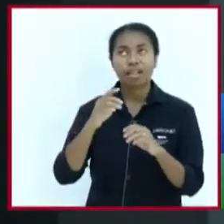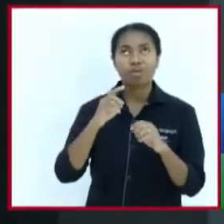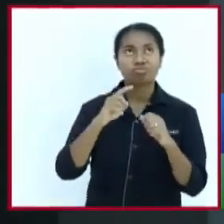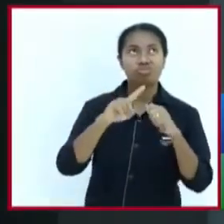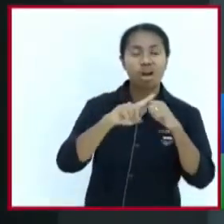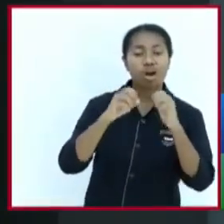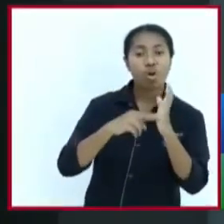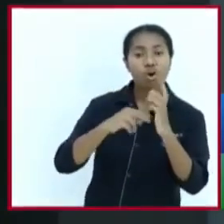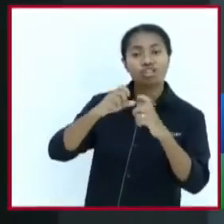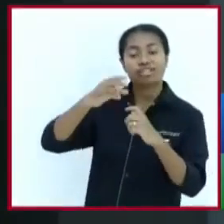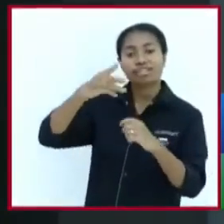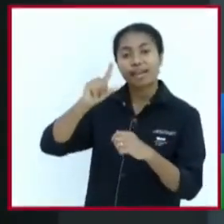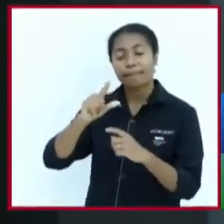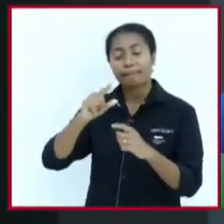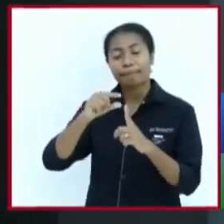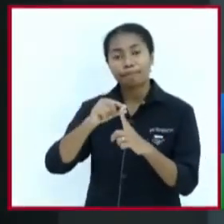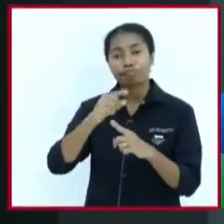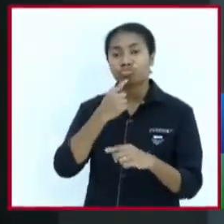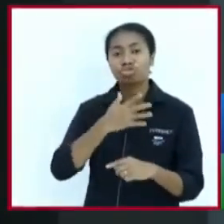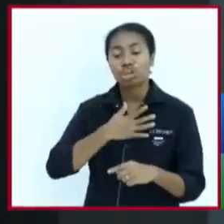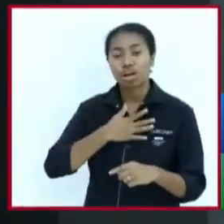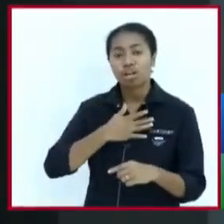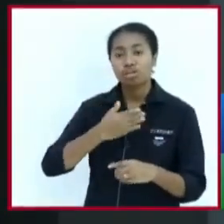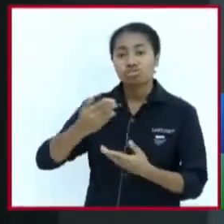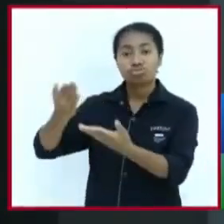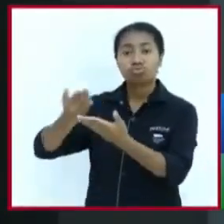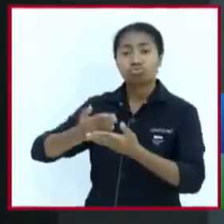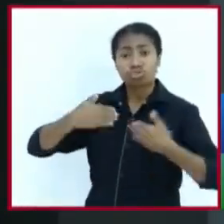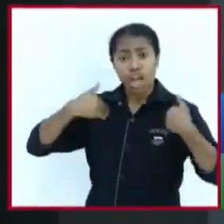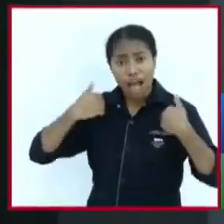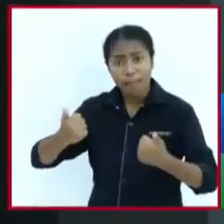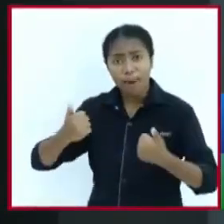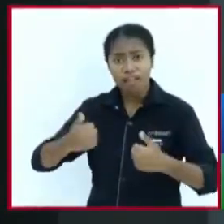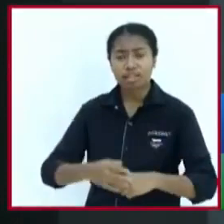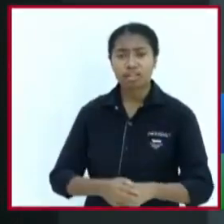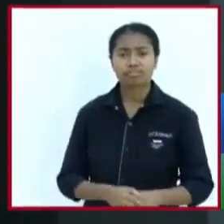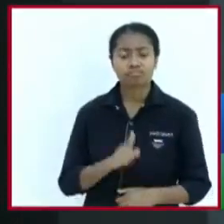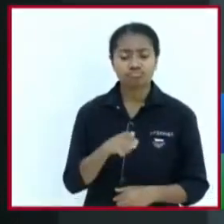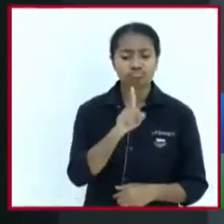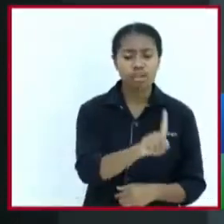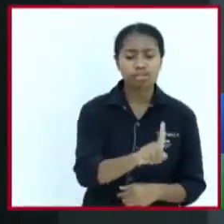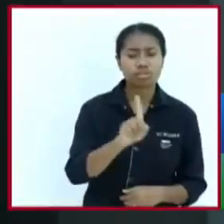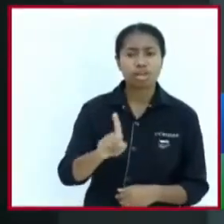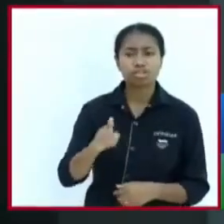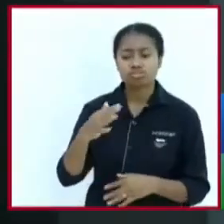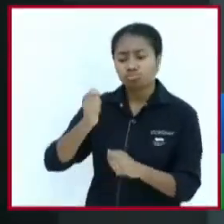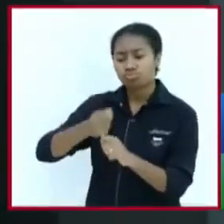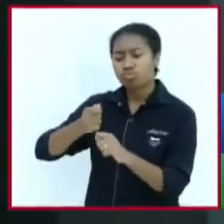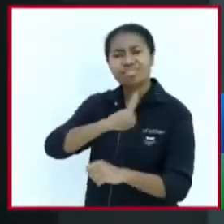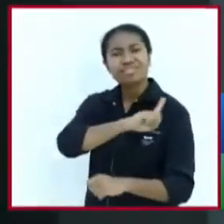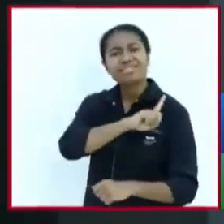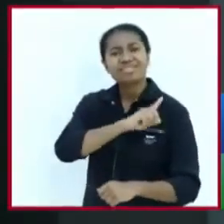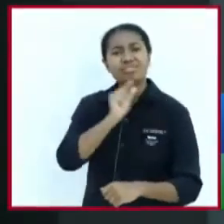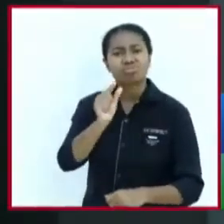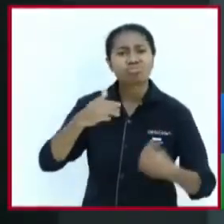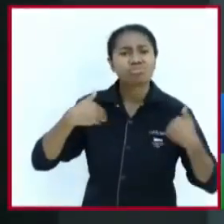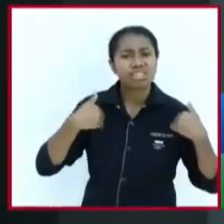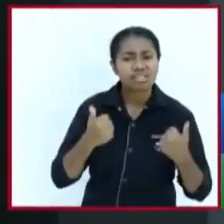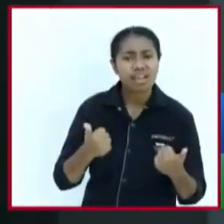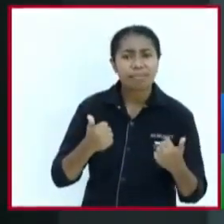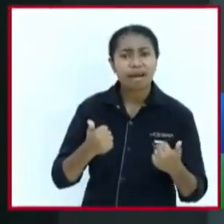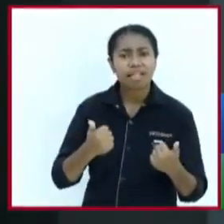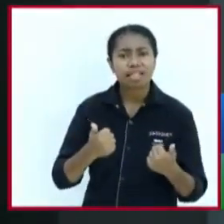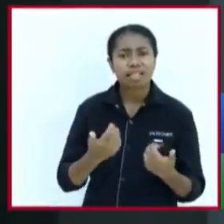seragam agama lain tidak punya juruselamat sama sekali masing-masing berjuang sendiri untuk keselamatan